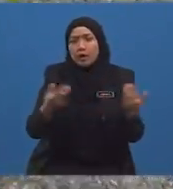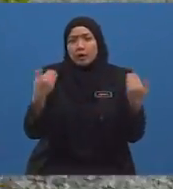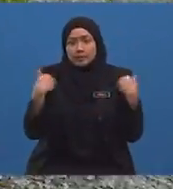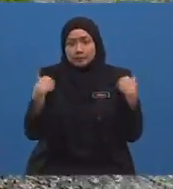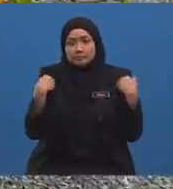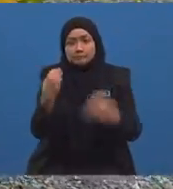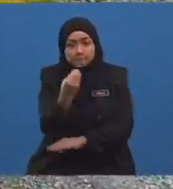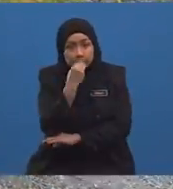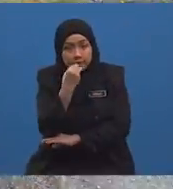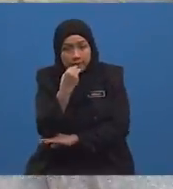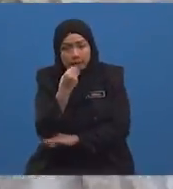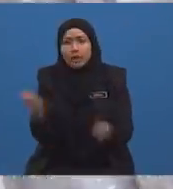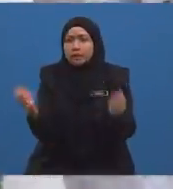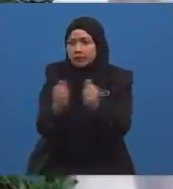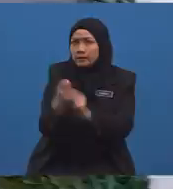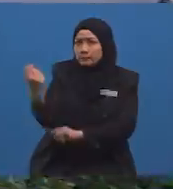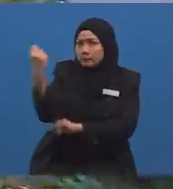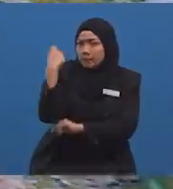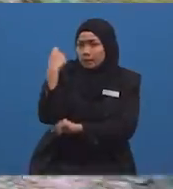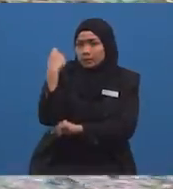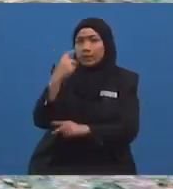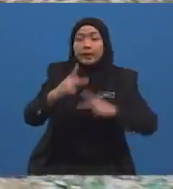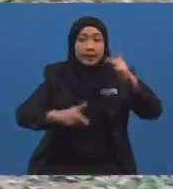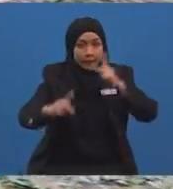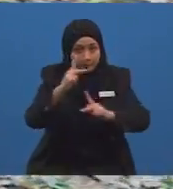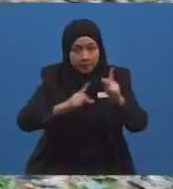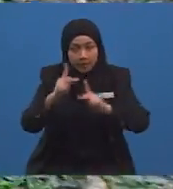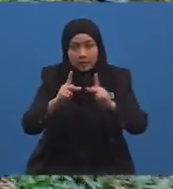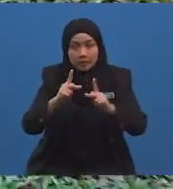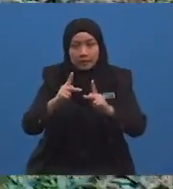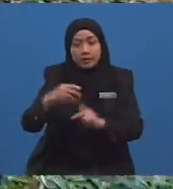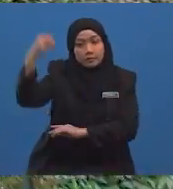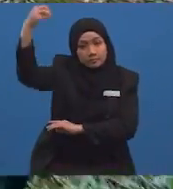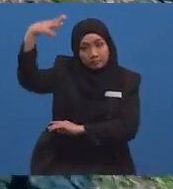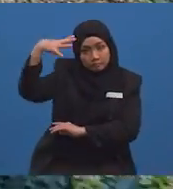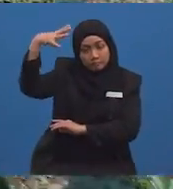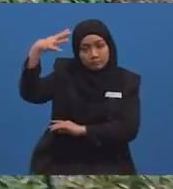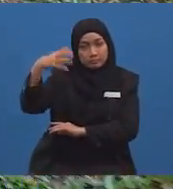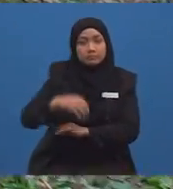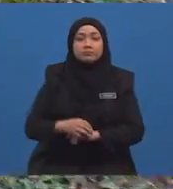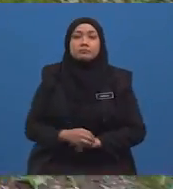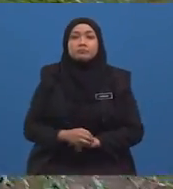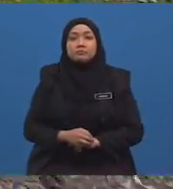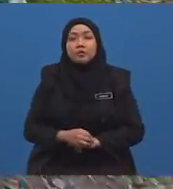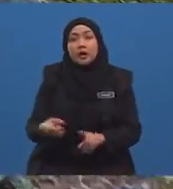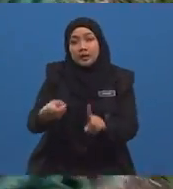kimia, dengan menggunakan tenaga cahaya dari matahari melalui proses fotosintesis.